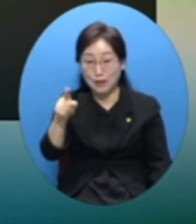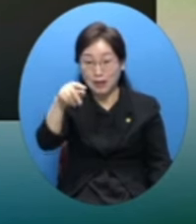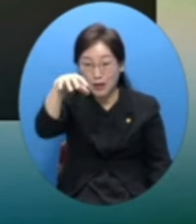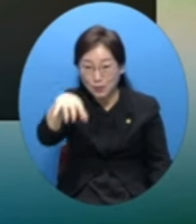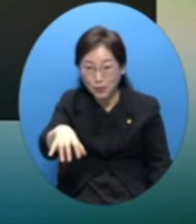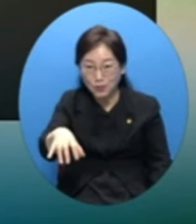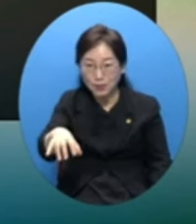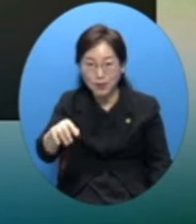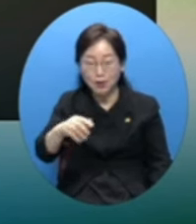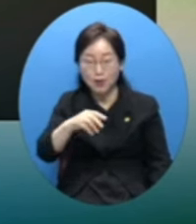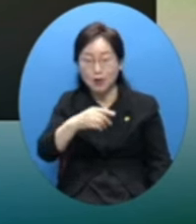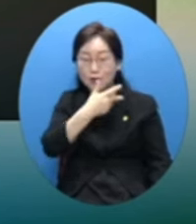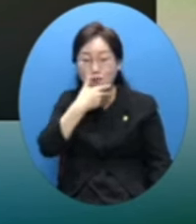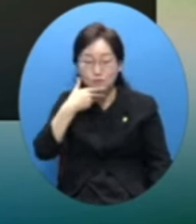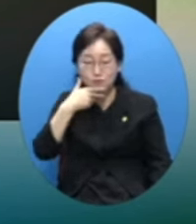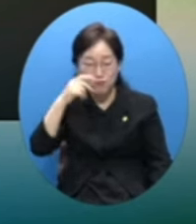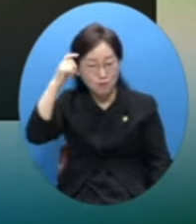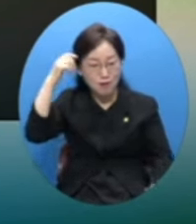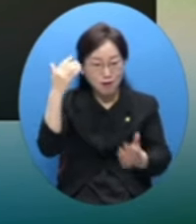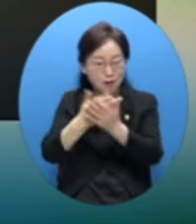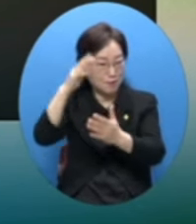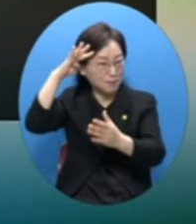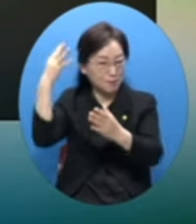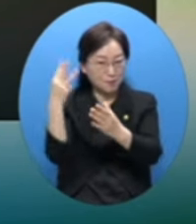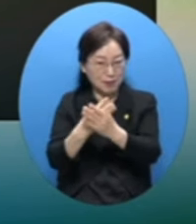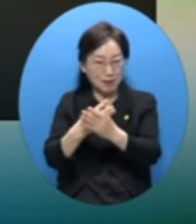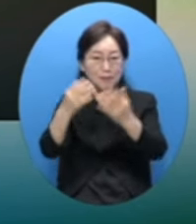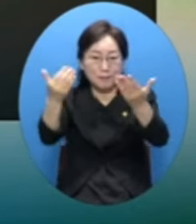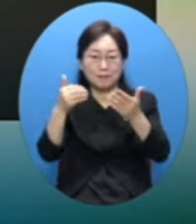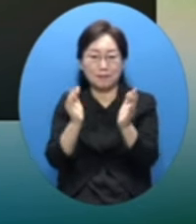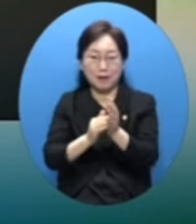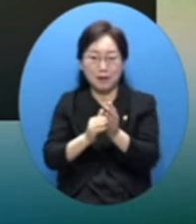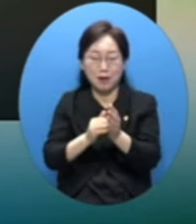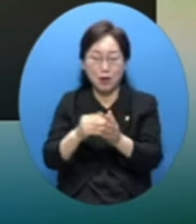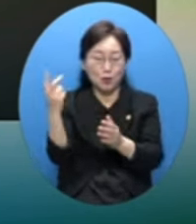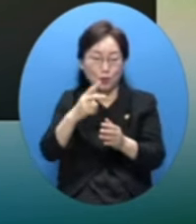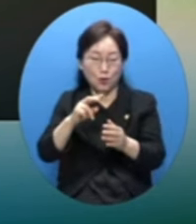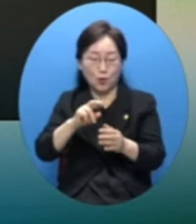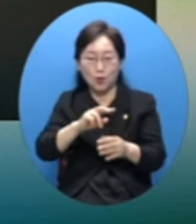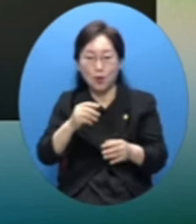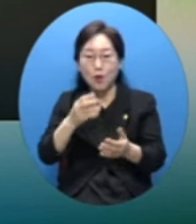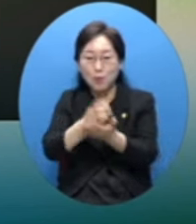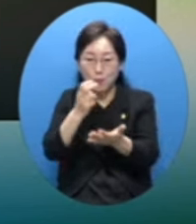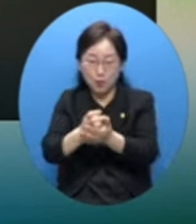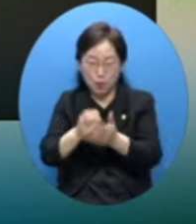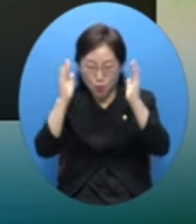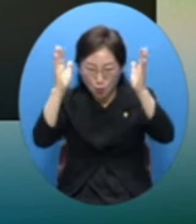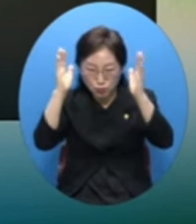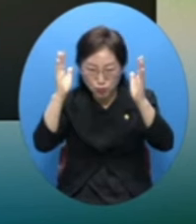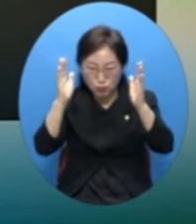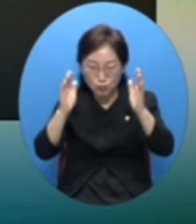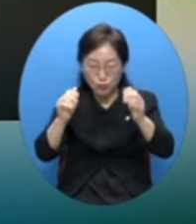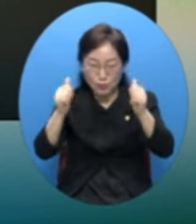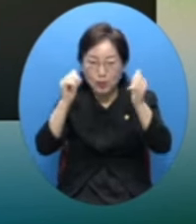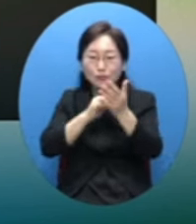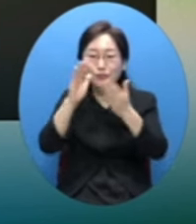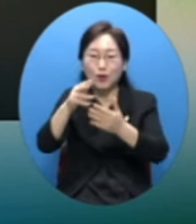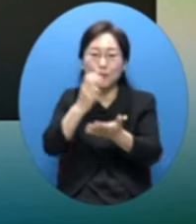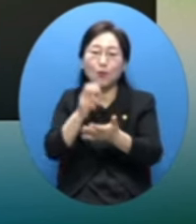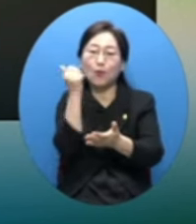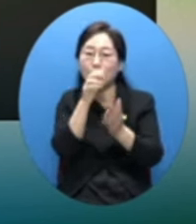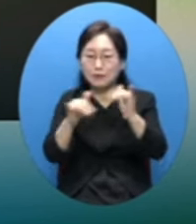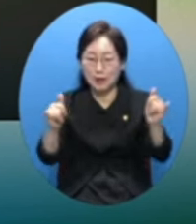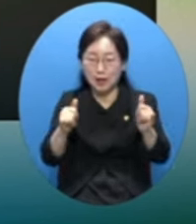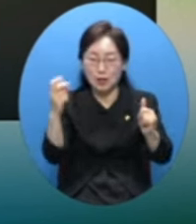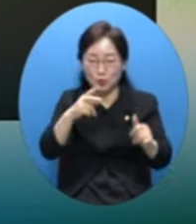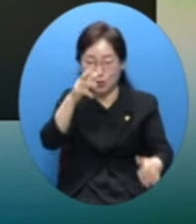영문학 석사학위를 취득하고 난 다음에 로스쿨에서 법학을 공부해서 로스앤젤레스에서 변호사로 또 LA 지역의